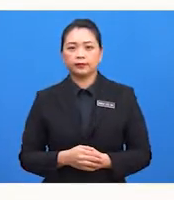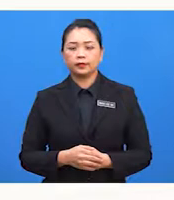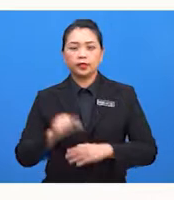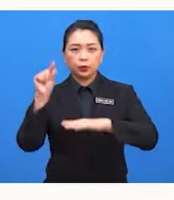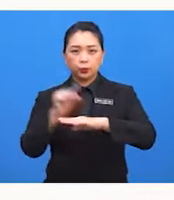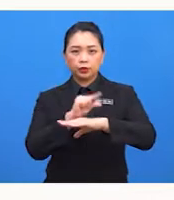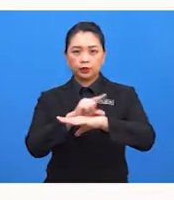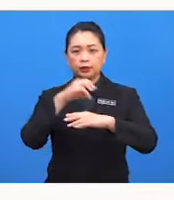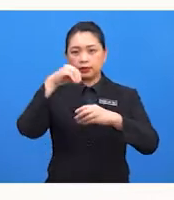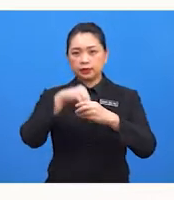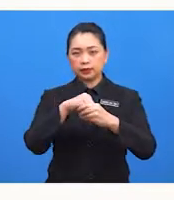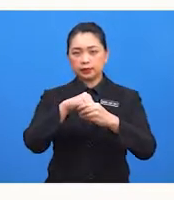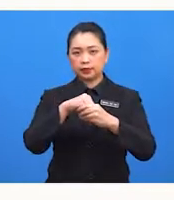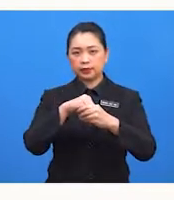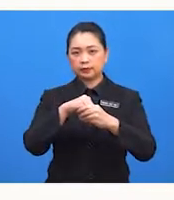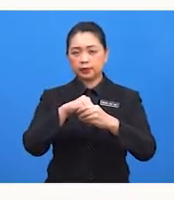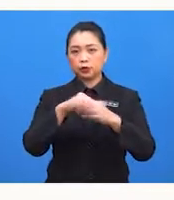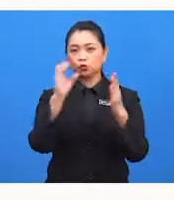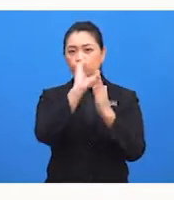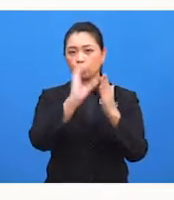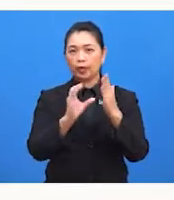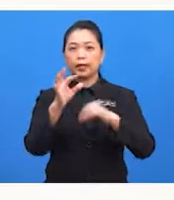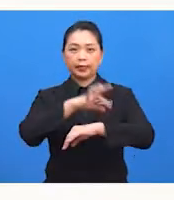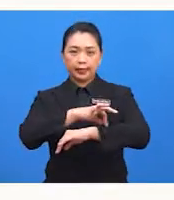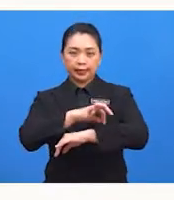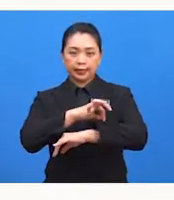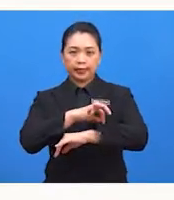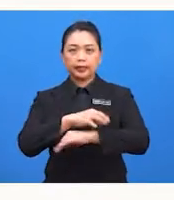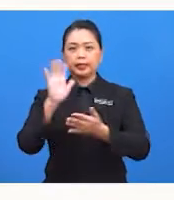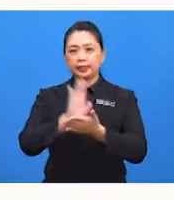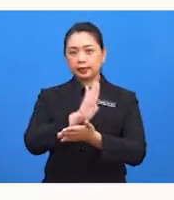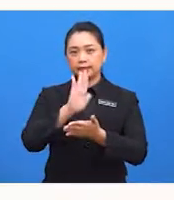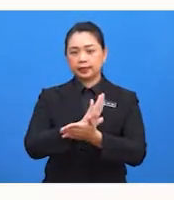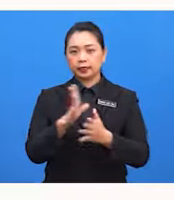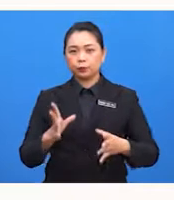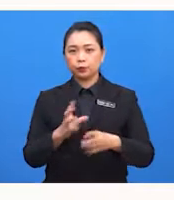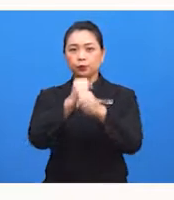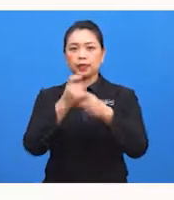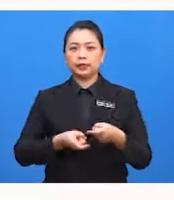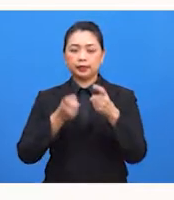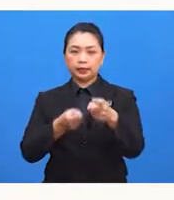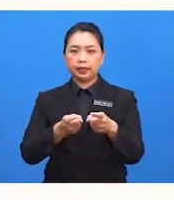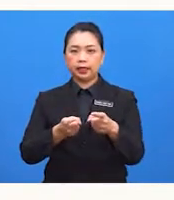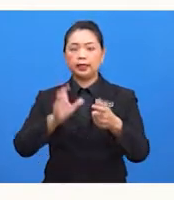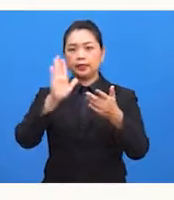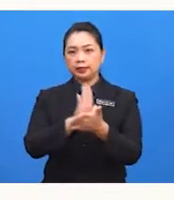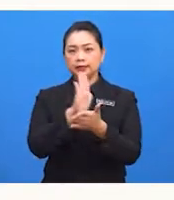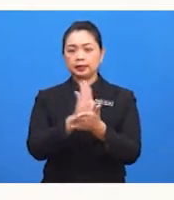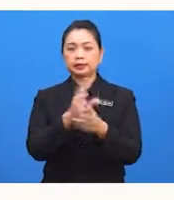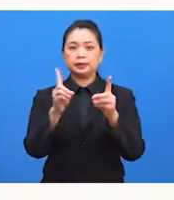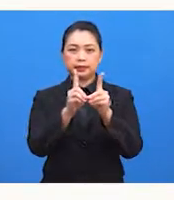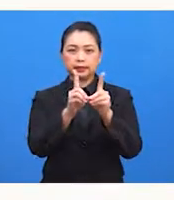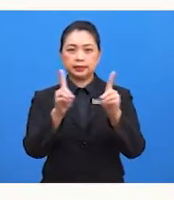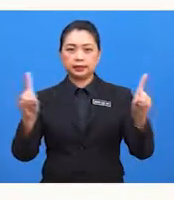corak tekstil, kertas pembungkusan hadiah, kertas dinding, hiasan